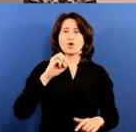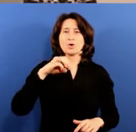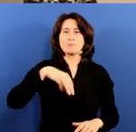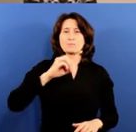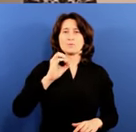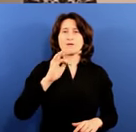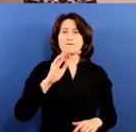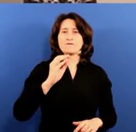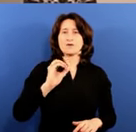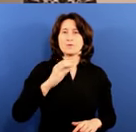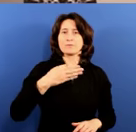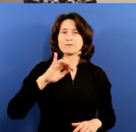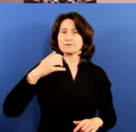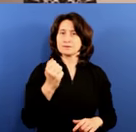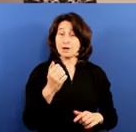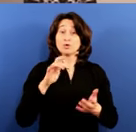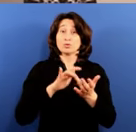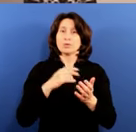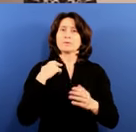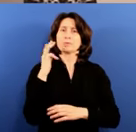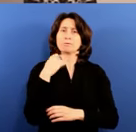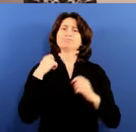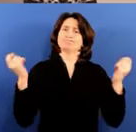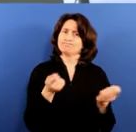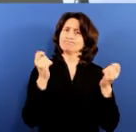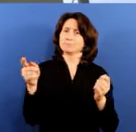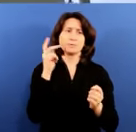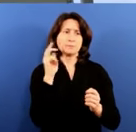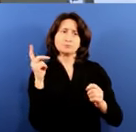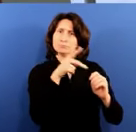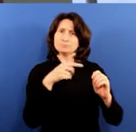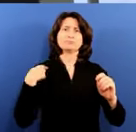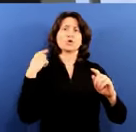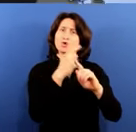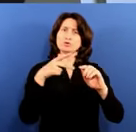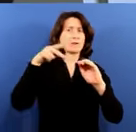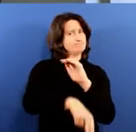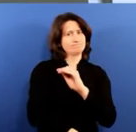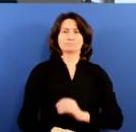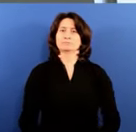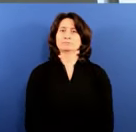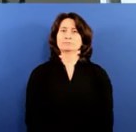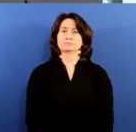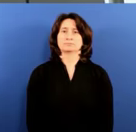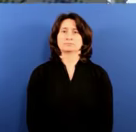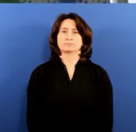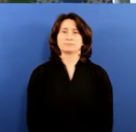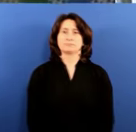informatzeko kanpaina berri bat jarri du abian, sexu bazterkeria ororen aurkako borrokatzeko eta herritarrak